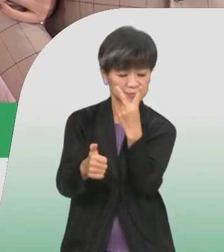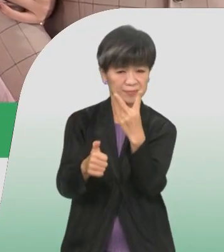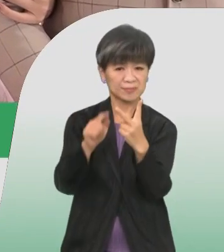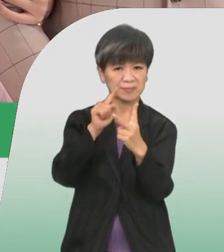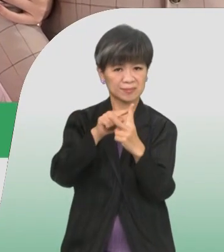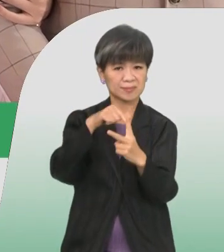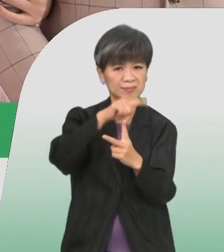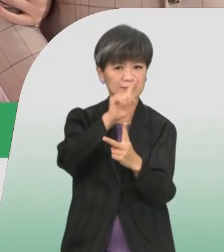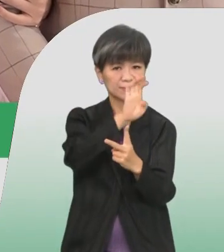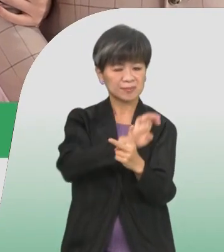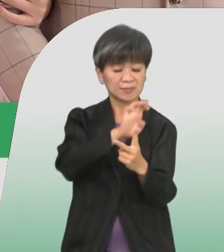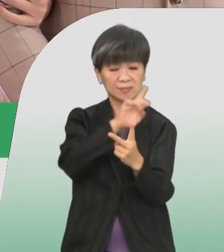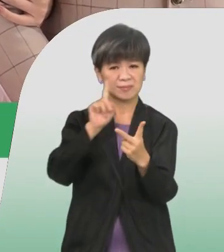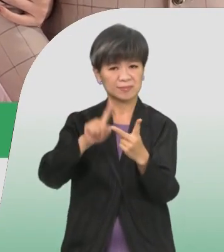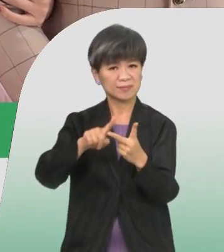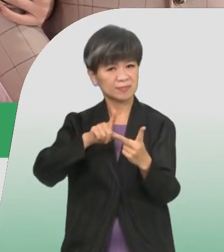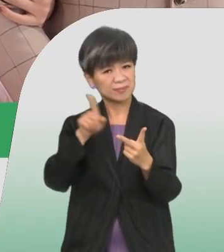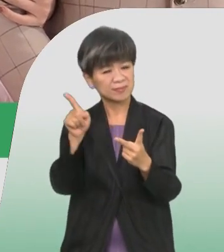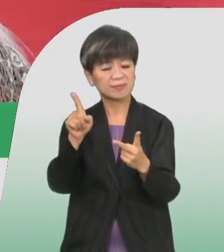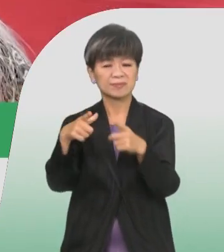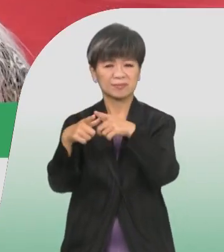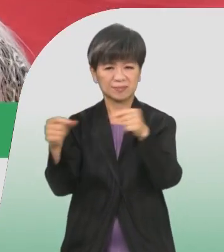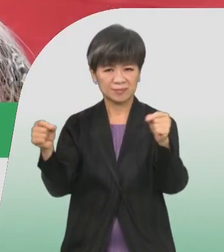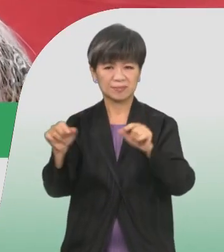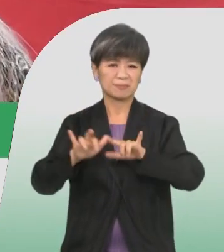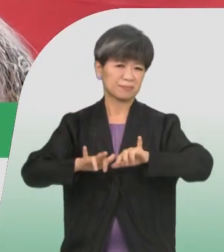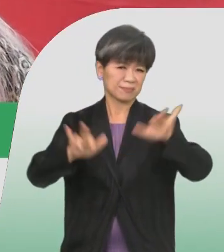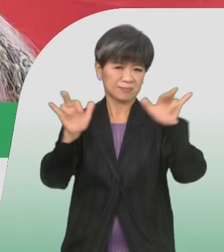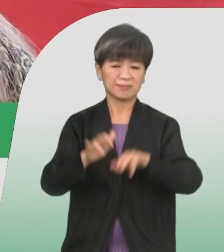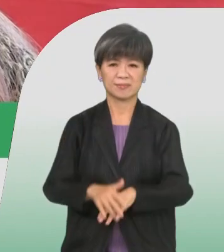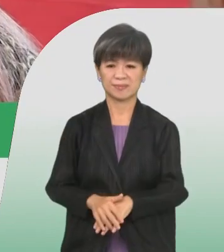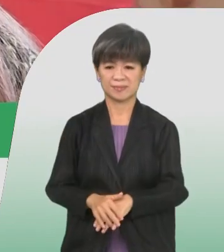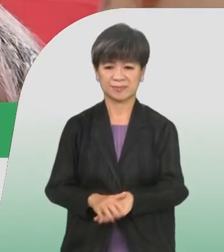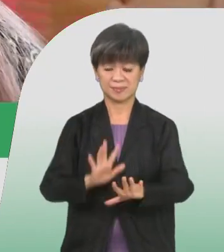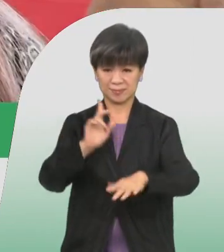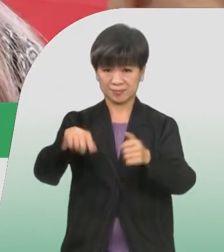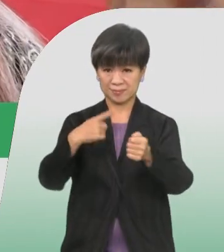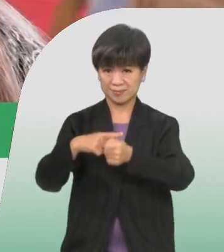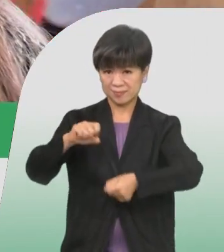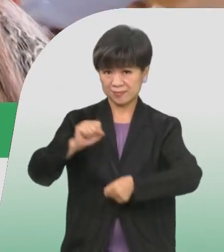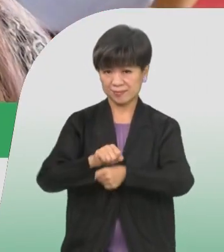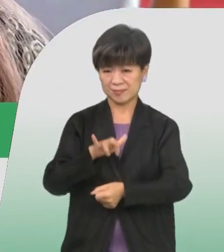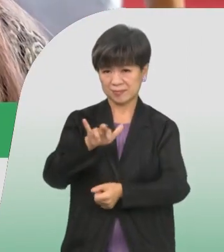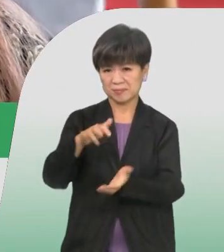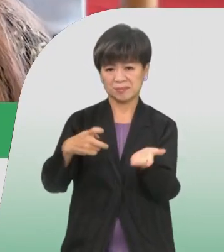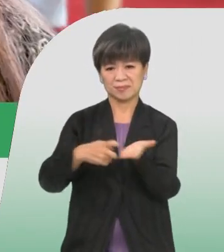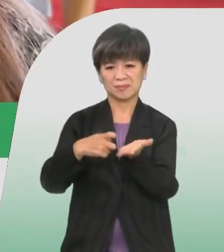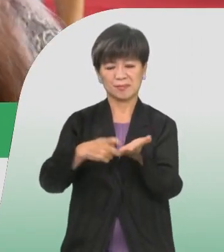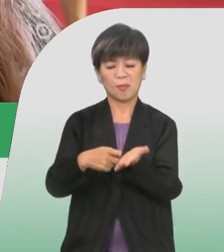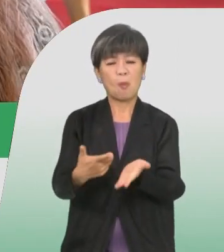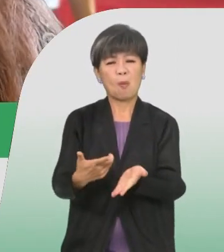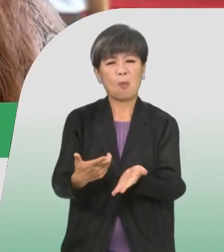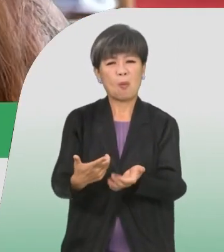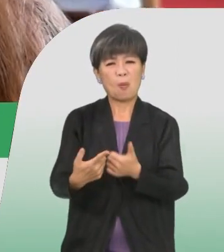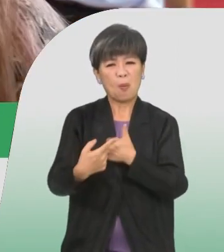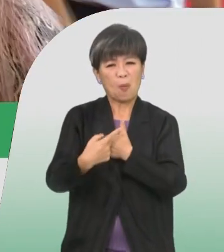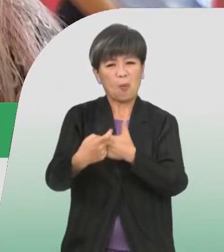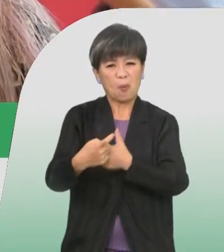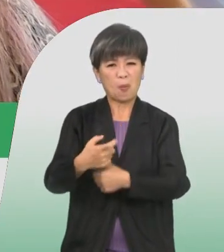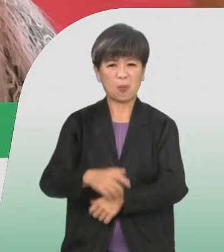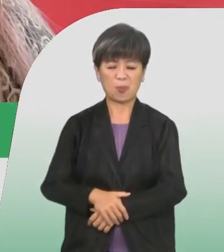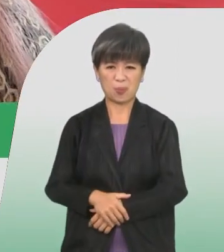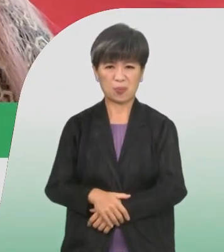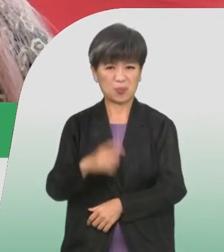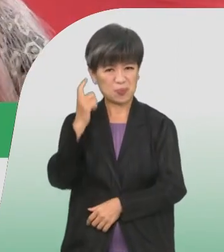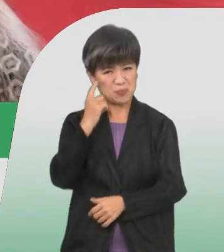飞到欧洲，一组飞到日本。 今年还加码，就是机票，就是很心动。对啊，